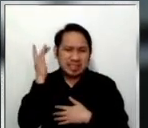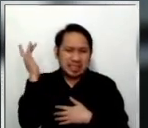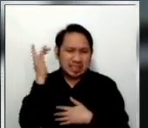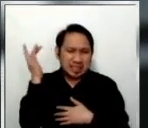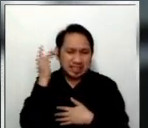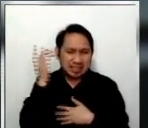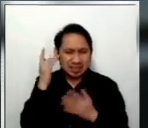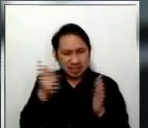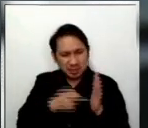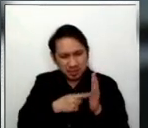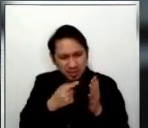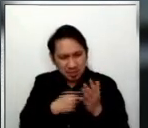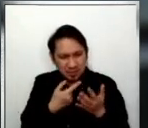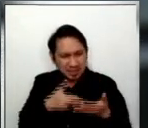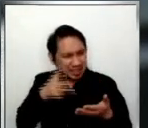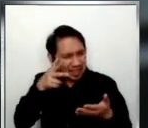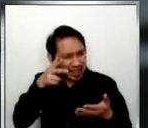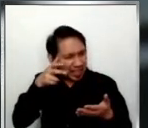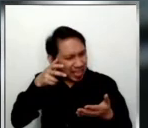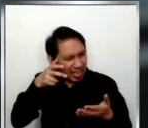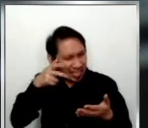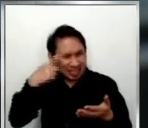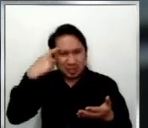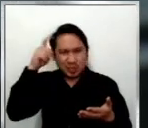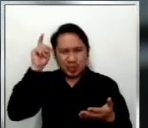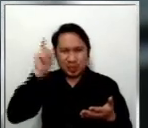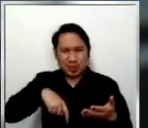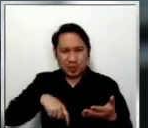minsan hindi ko naiintindihan.